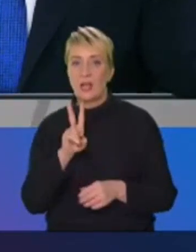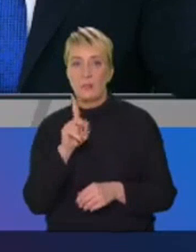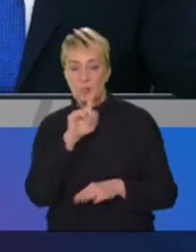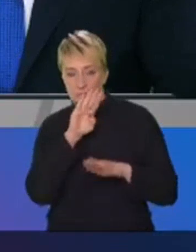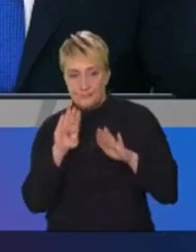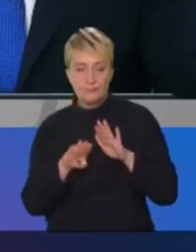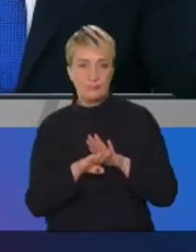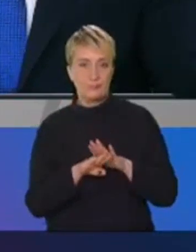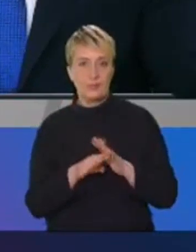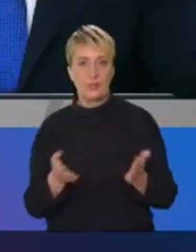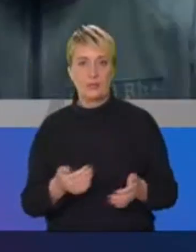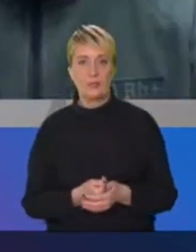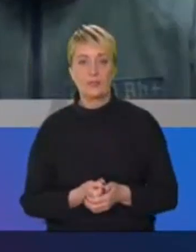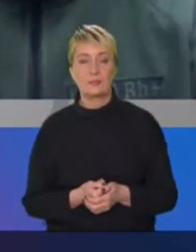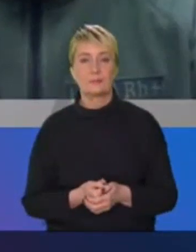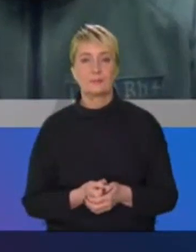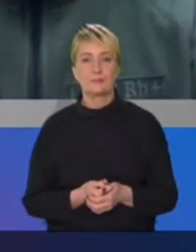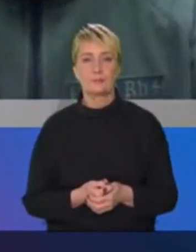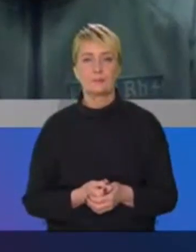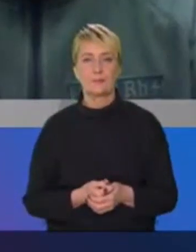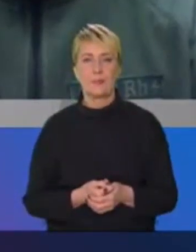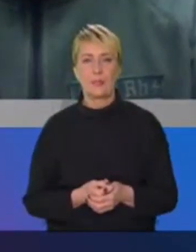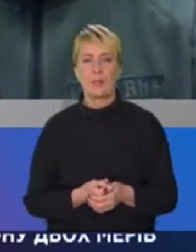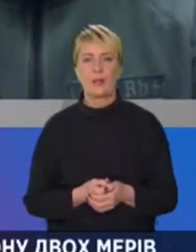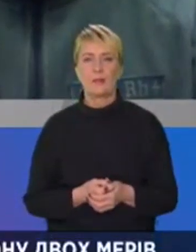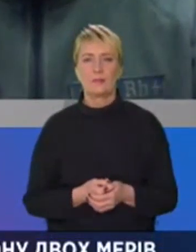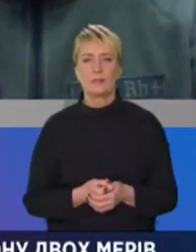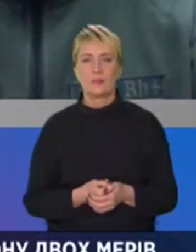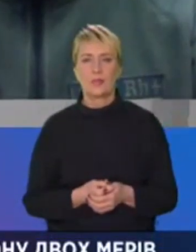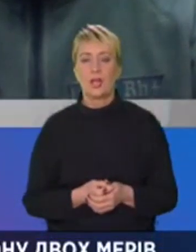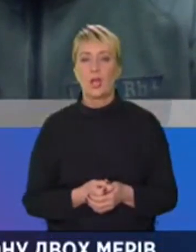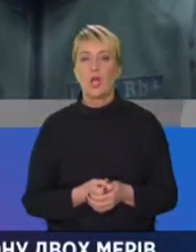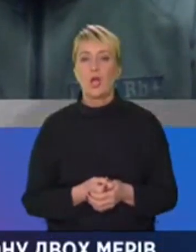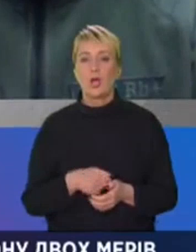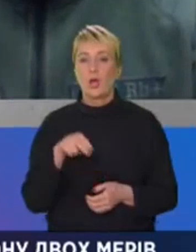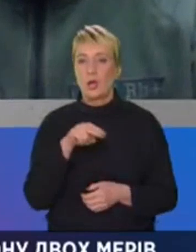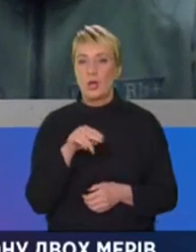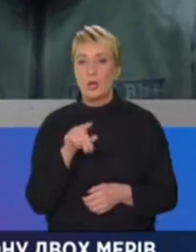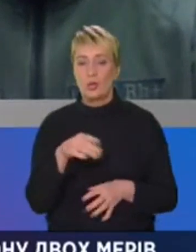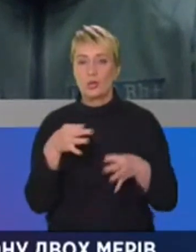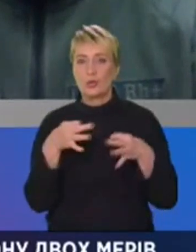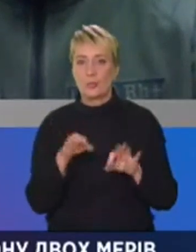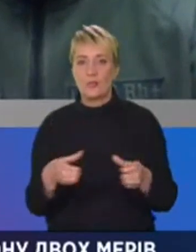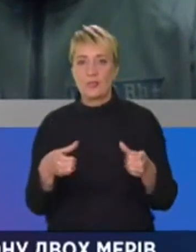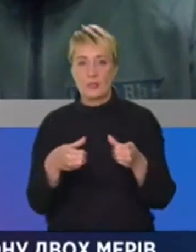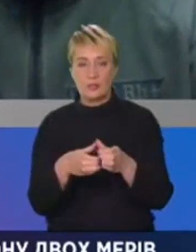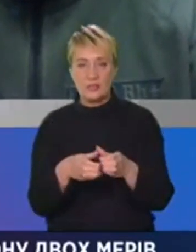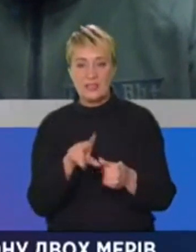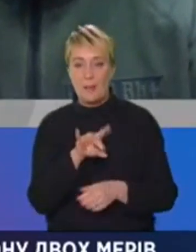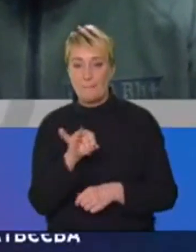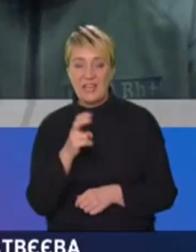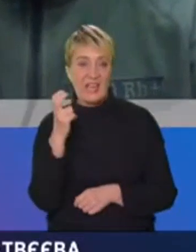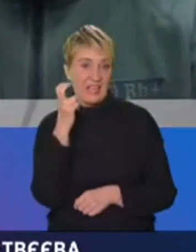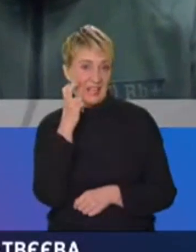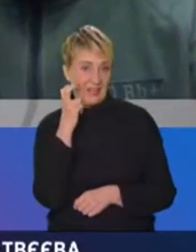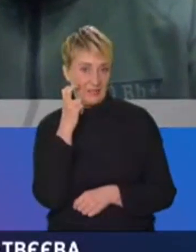вас наразі така інформація? Те, що ви називаєте Добробати, це якраз і є оці добровільні формування при Київській міській раді